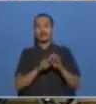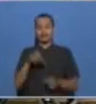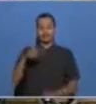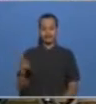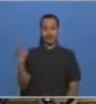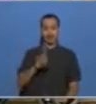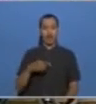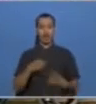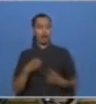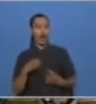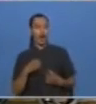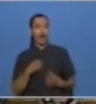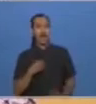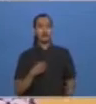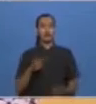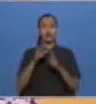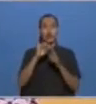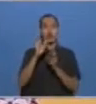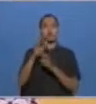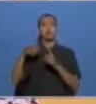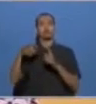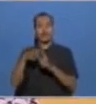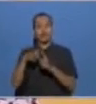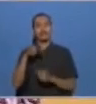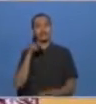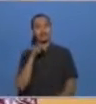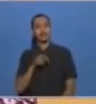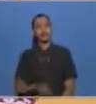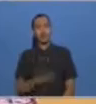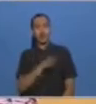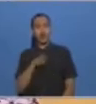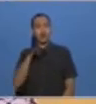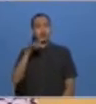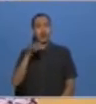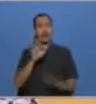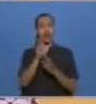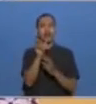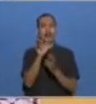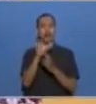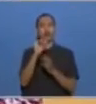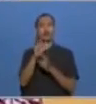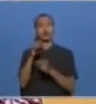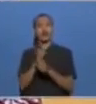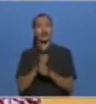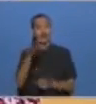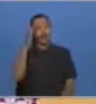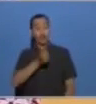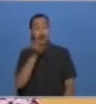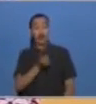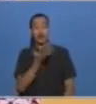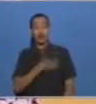pinknya ada Ibu Suryati Ningsih Budi Lestari SH, Ibu Nuning ya. Assalamualaikum Bu Nuning. Waalaikumsalam